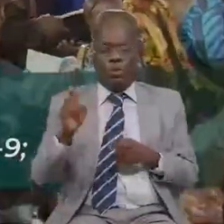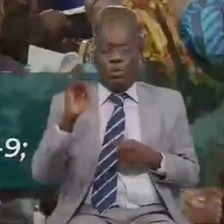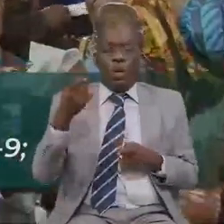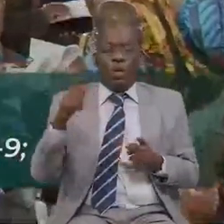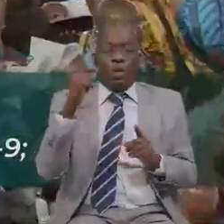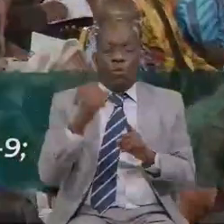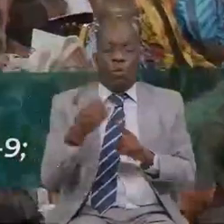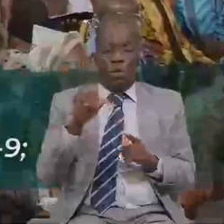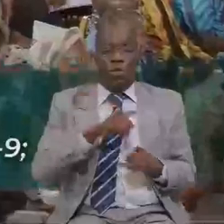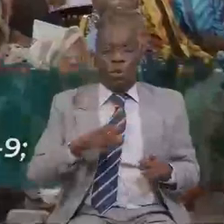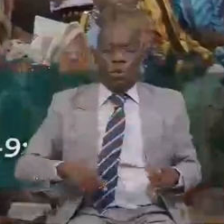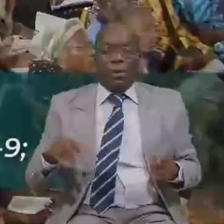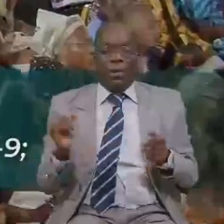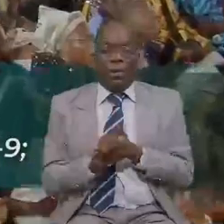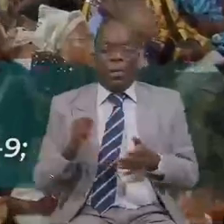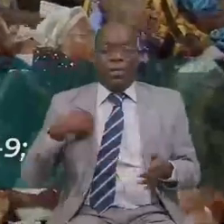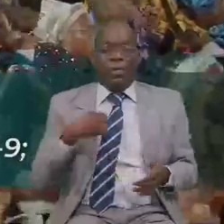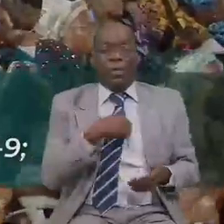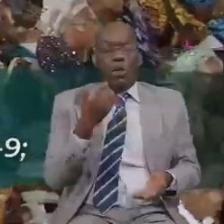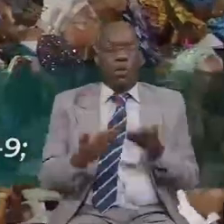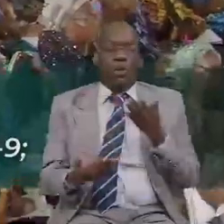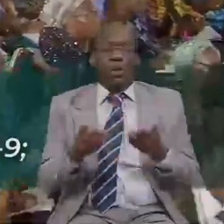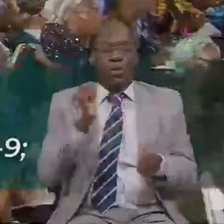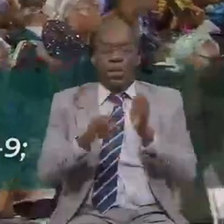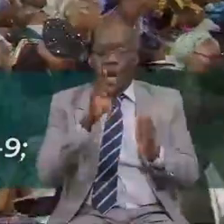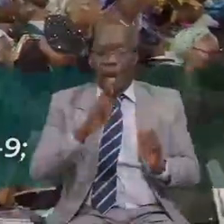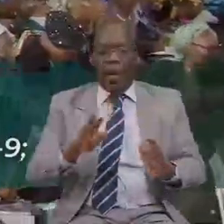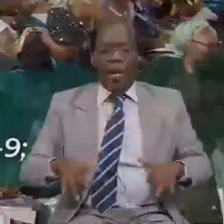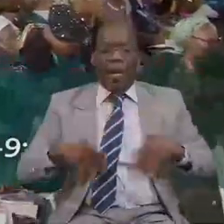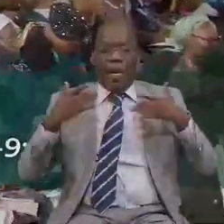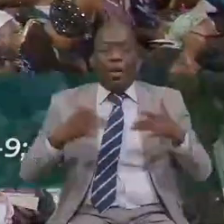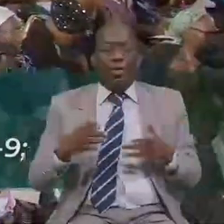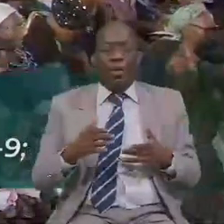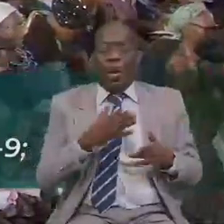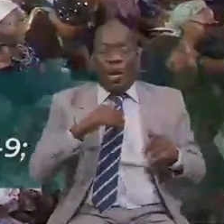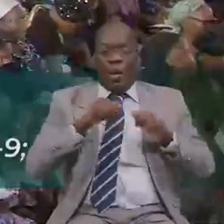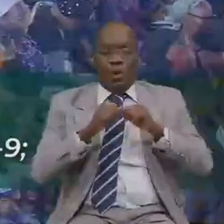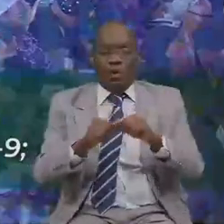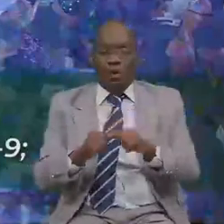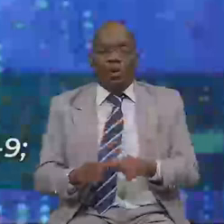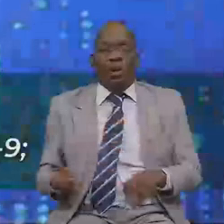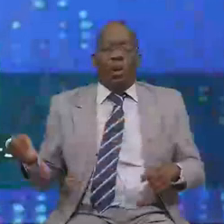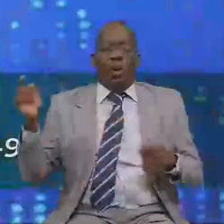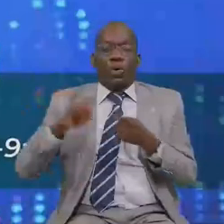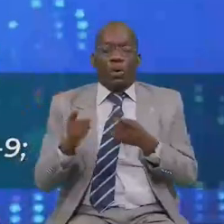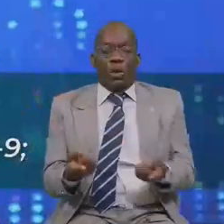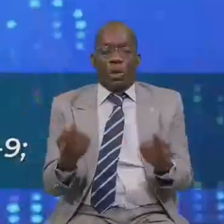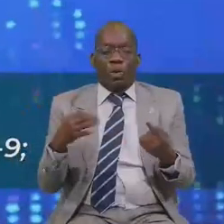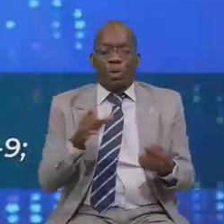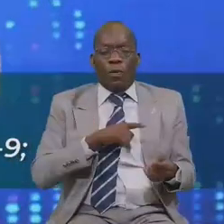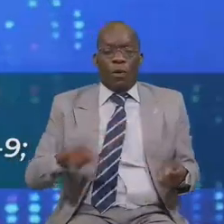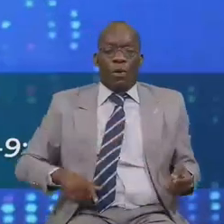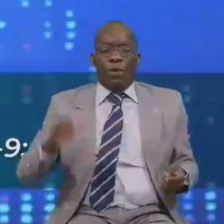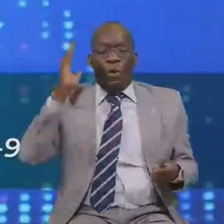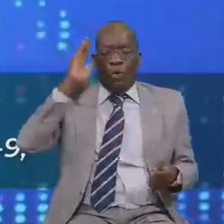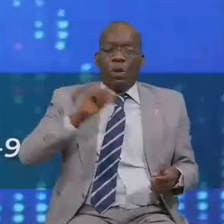Seigneur. Nous, les vivants, restés pour l'avènement du Seigneur, nous ne devancerons pas ceux qui sont